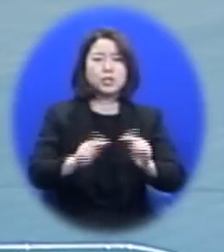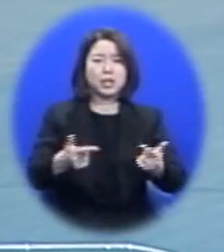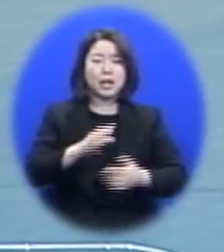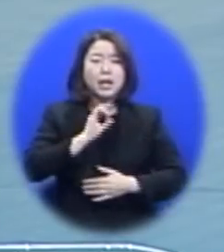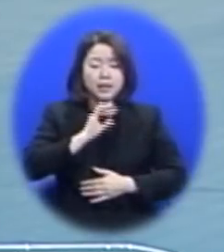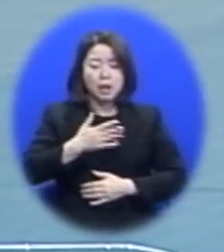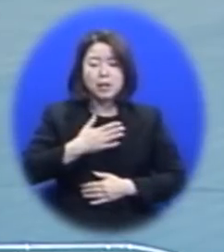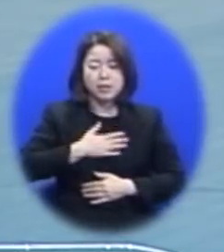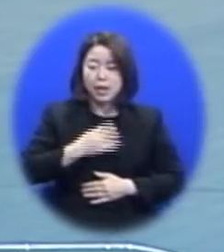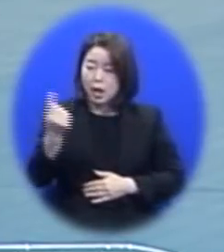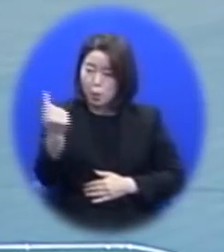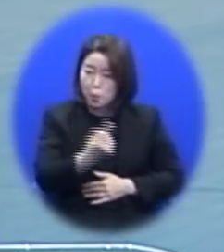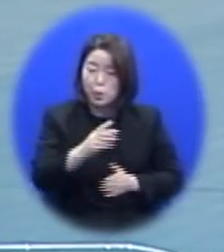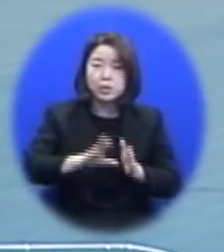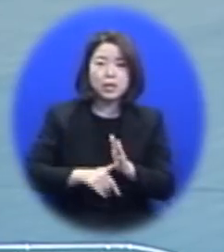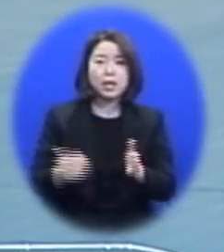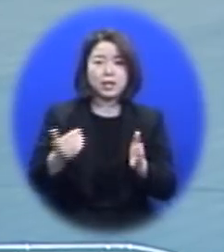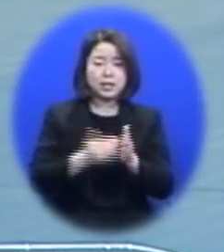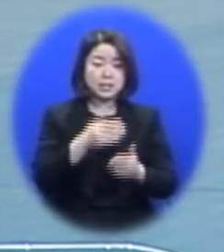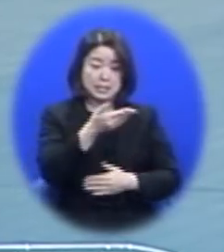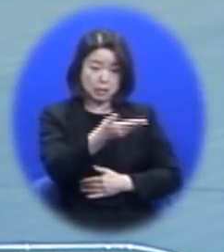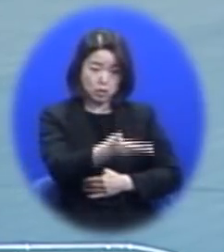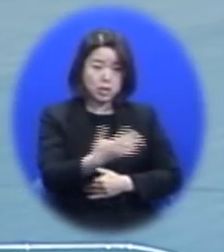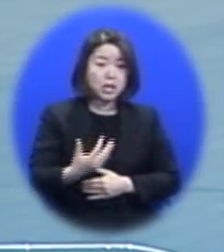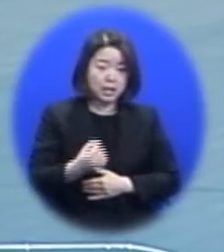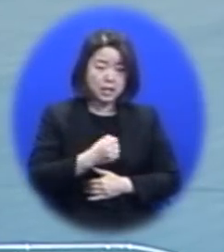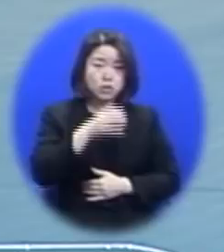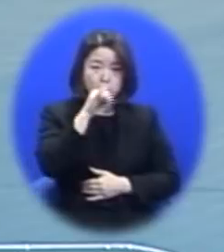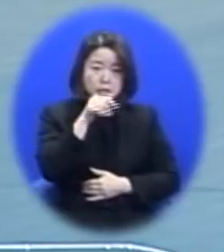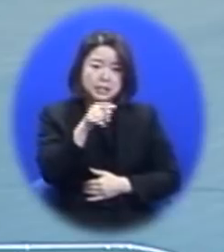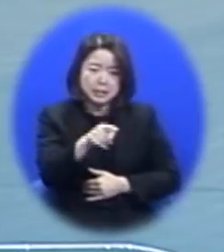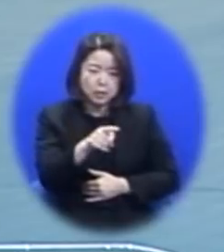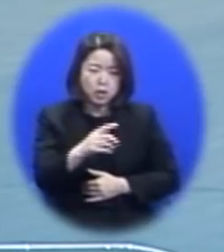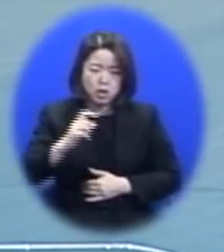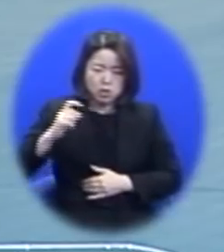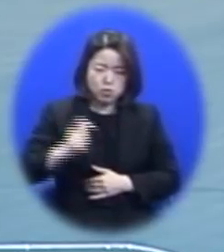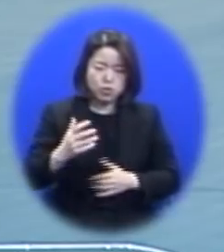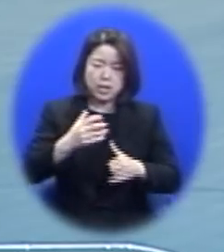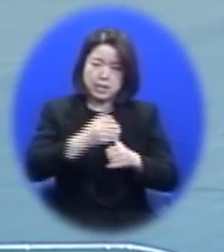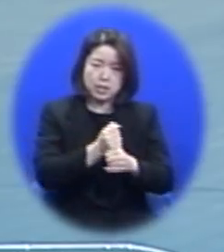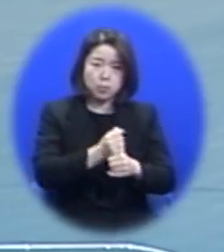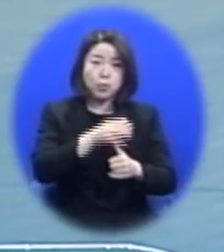내가 올 때까지 너희가 가지고 있는 그것을 굳게 잡고 있어라.